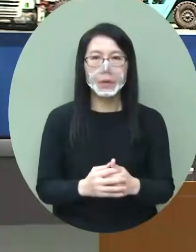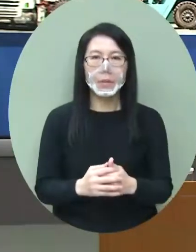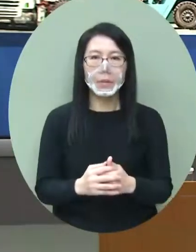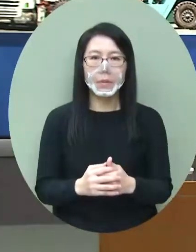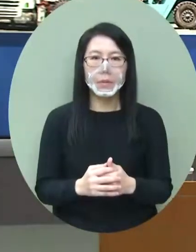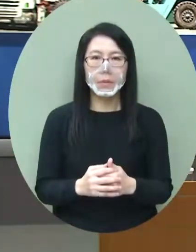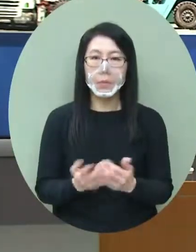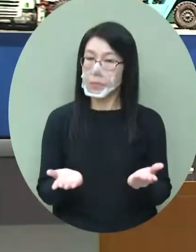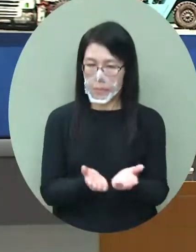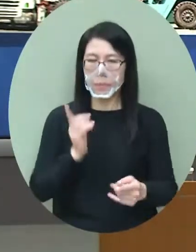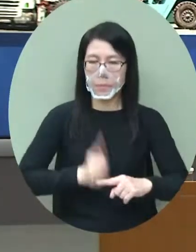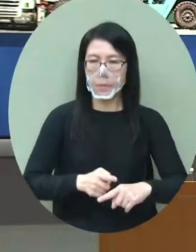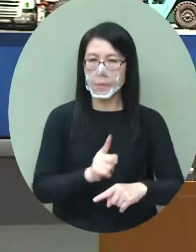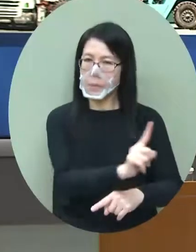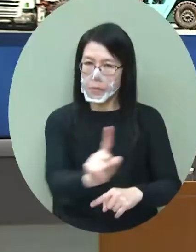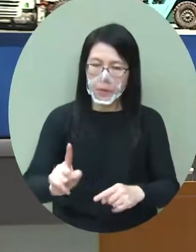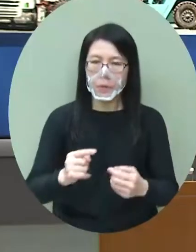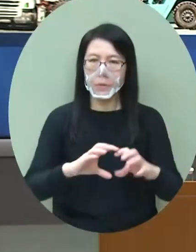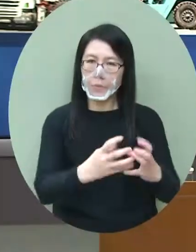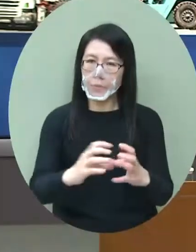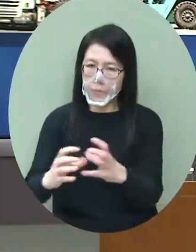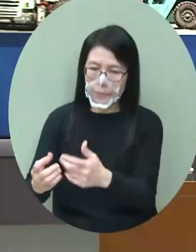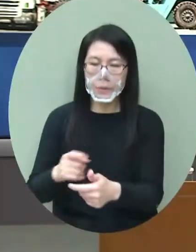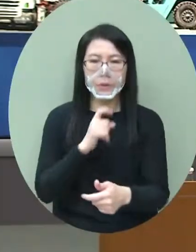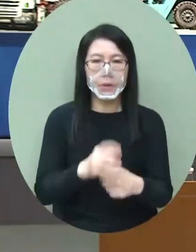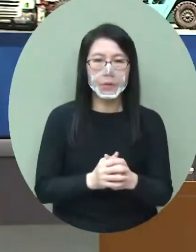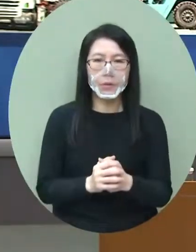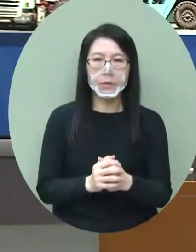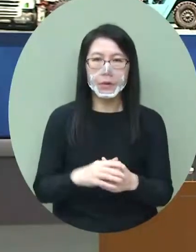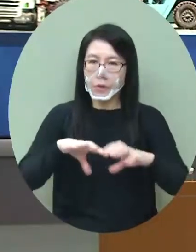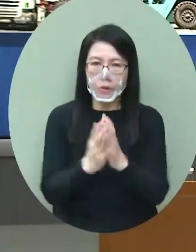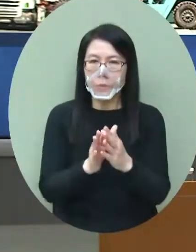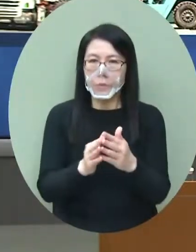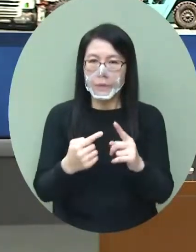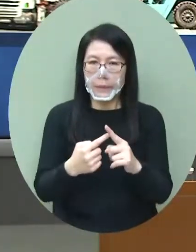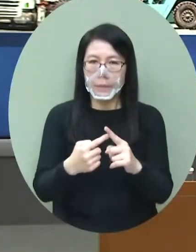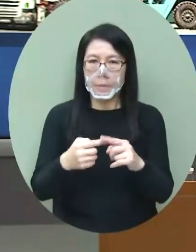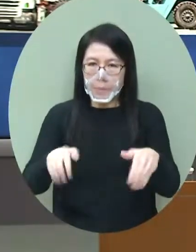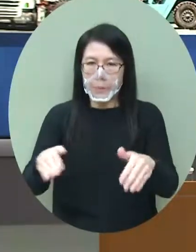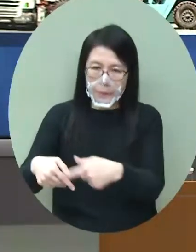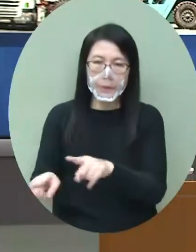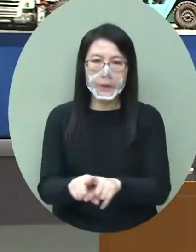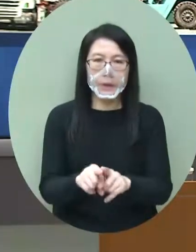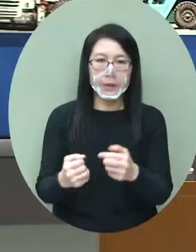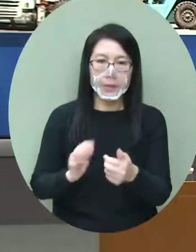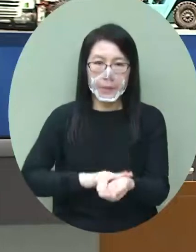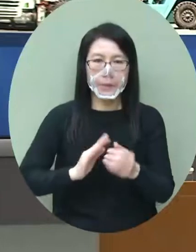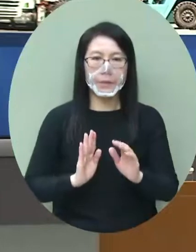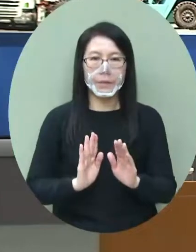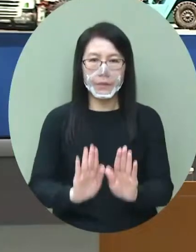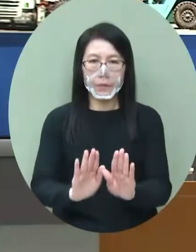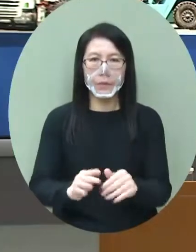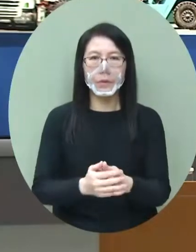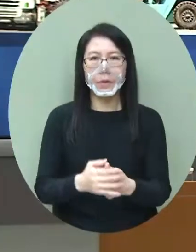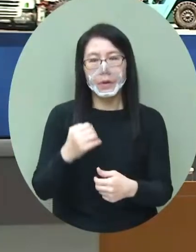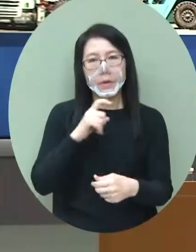证，每一个政府的局、每一个政府的部门都在尽力抗击疫情。谈